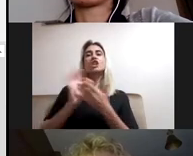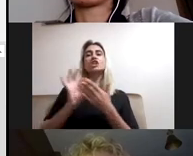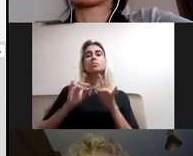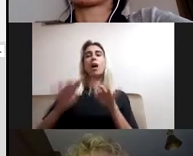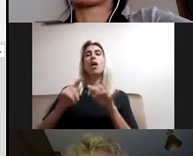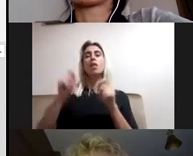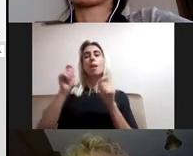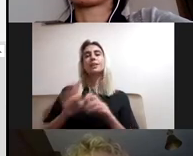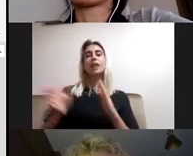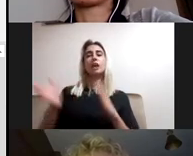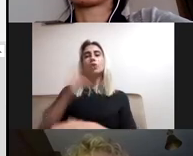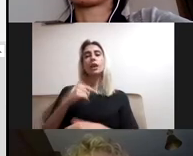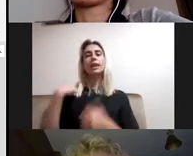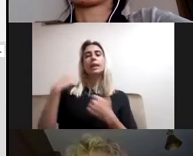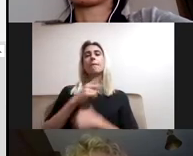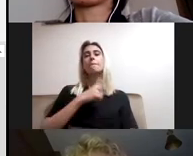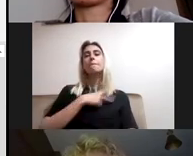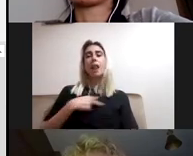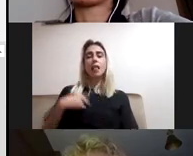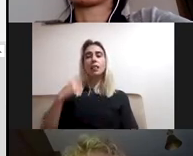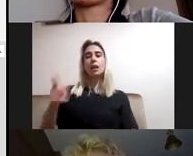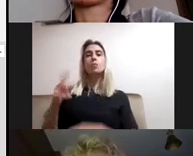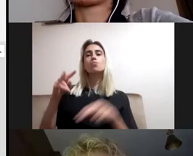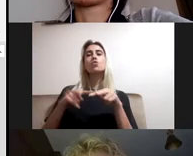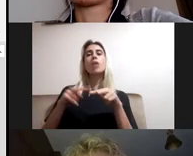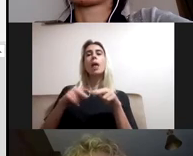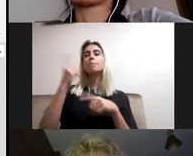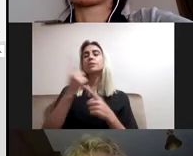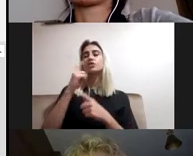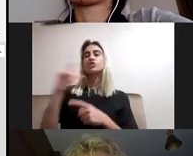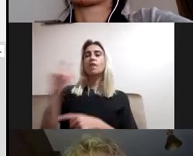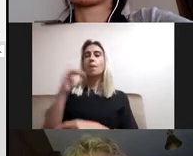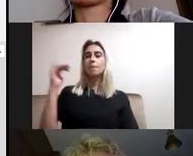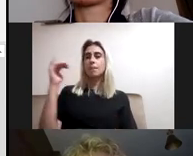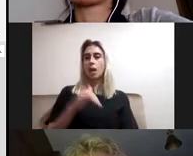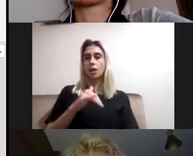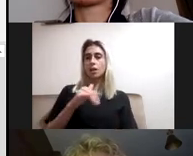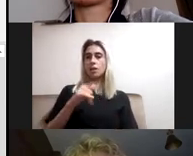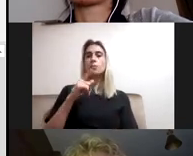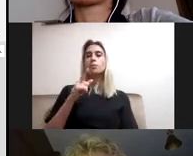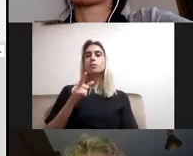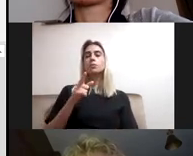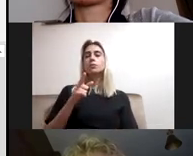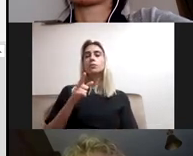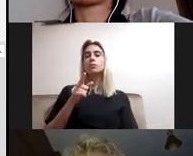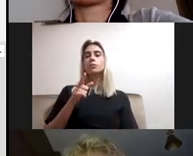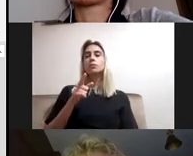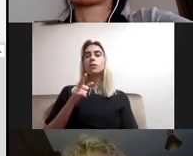sonra yine belediyeden muhtat bir yanıt geldi. Ve bunun